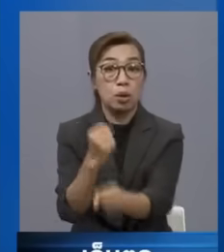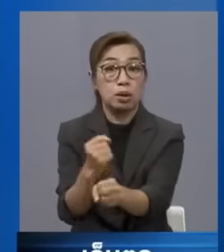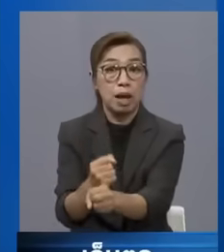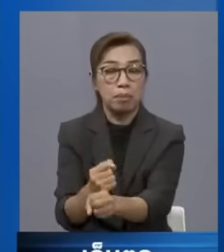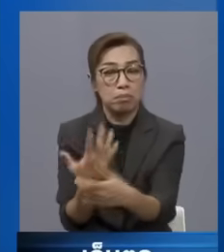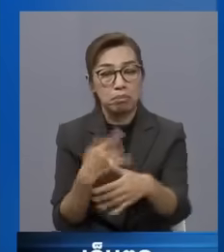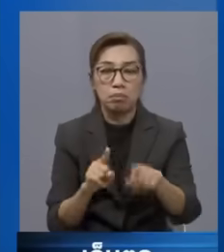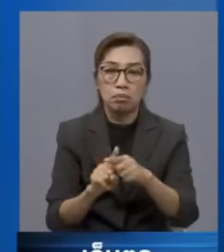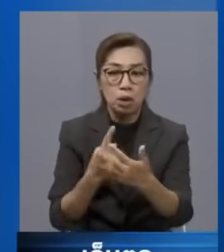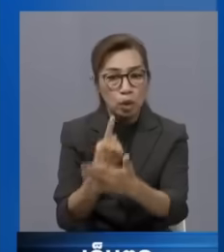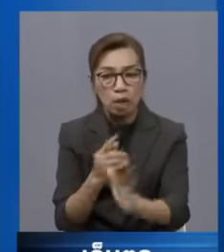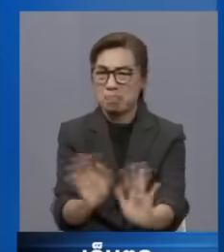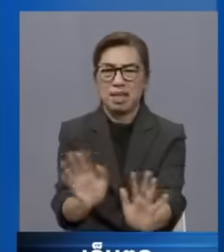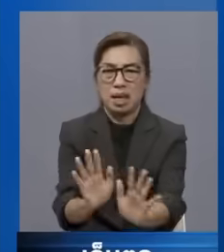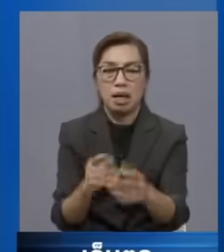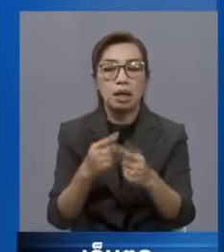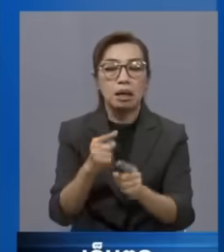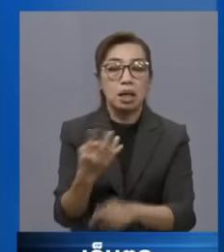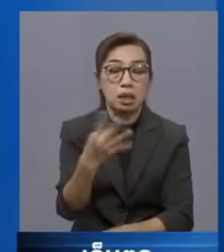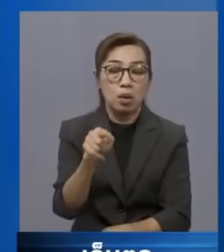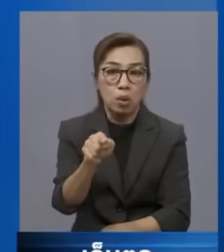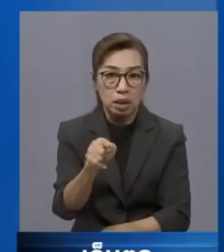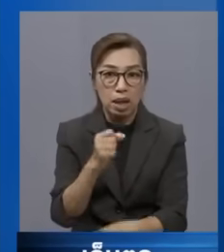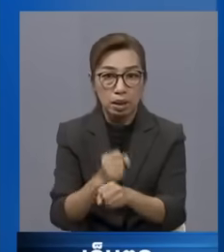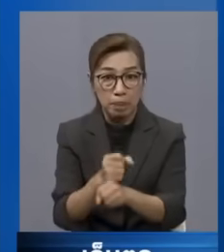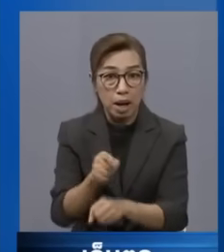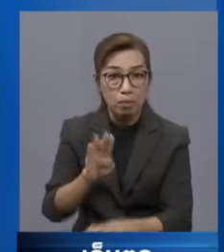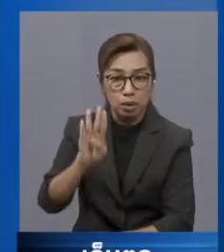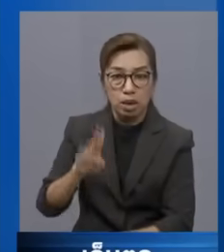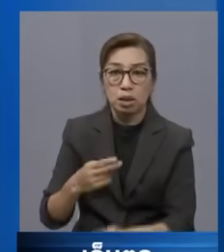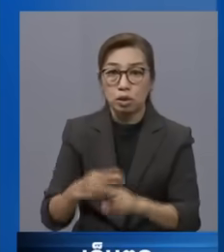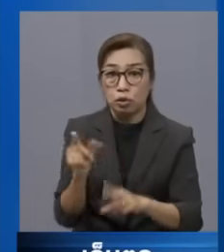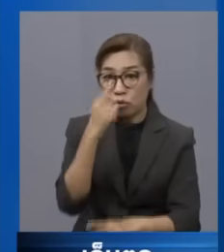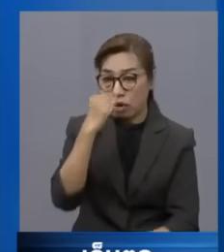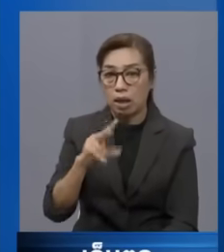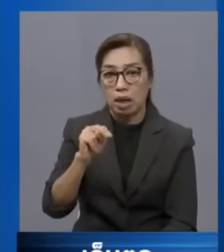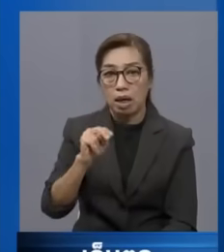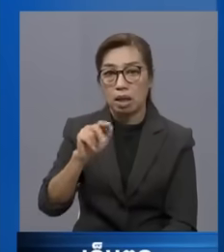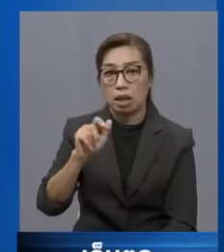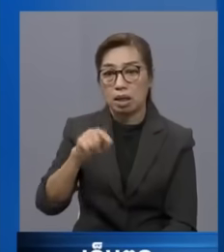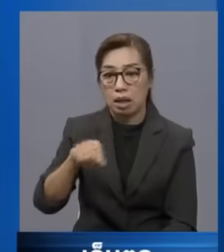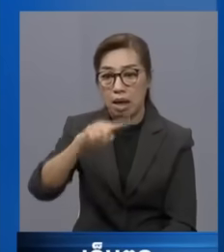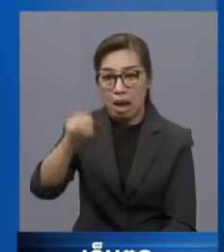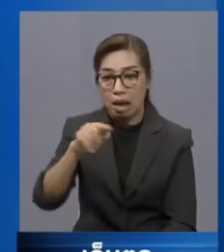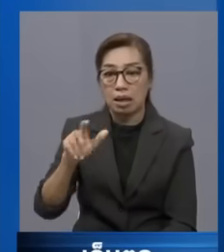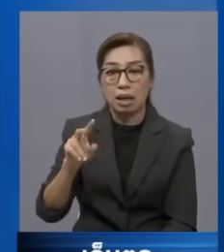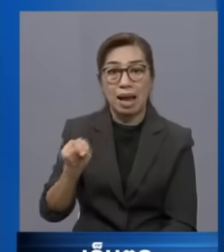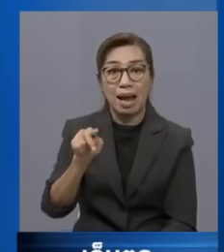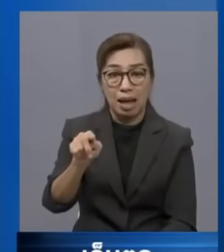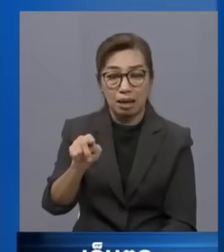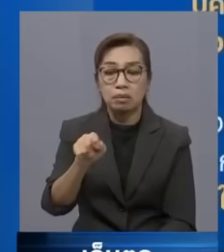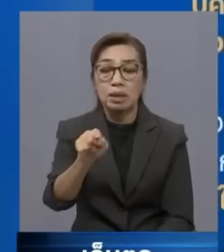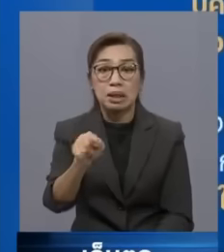หรือบริษัทในเครือแต่อย่างไรแต่เป็นคนของบริษัท n&nAssetจำกัดเป็นเจ้าของที่ดินในช่วง